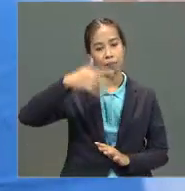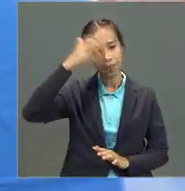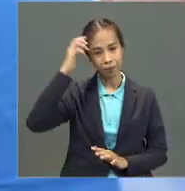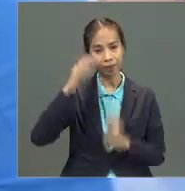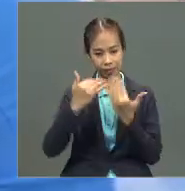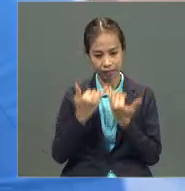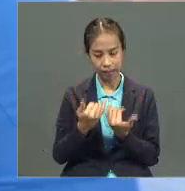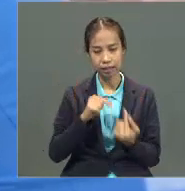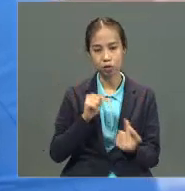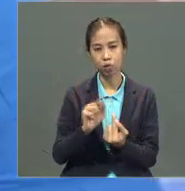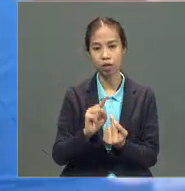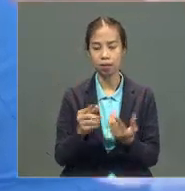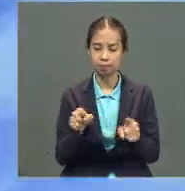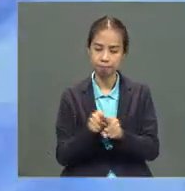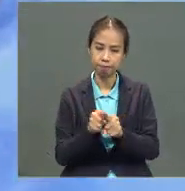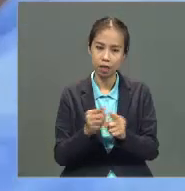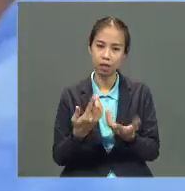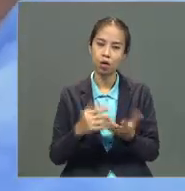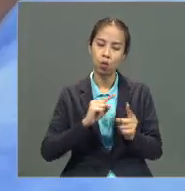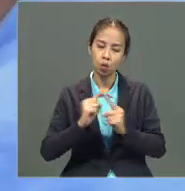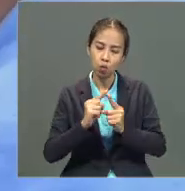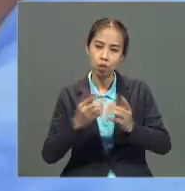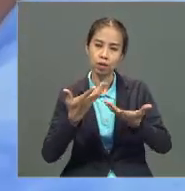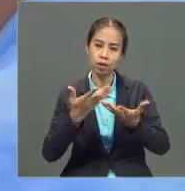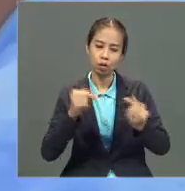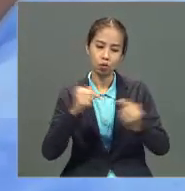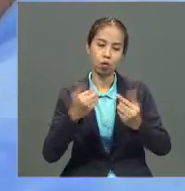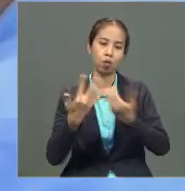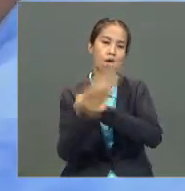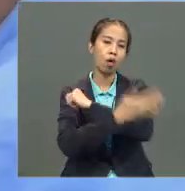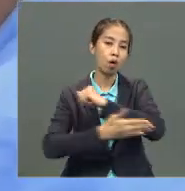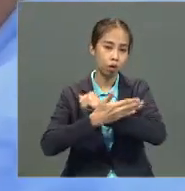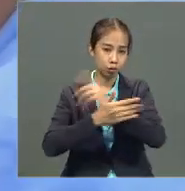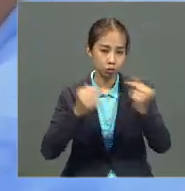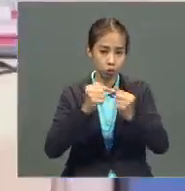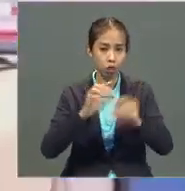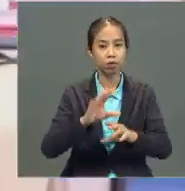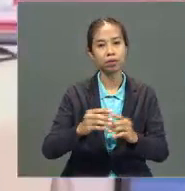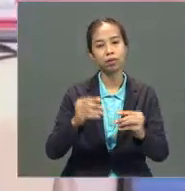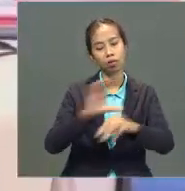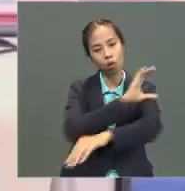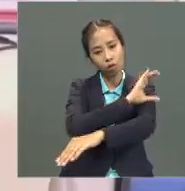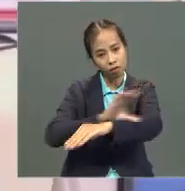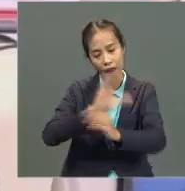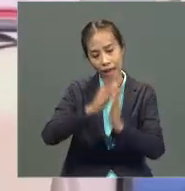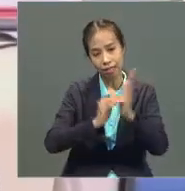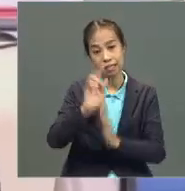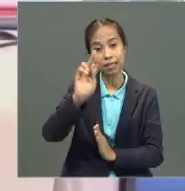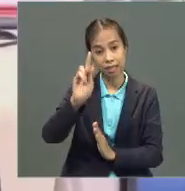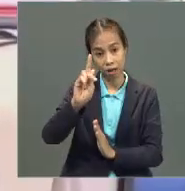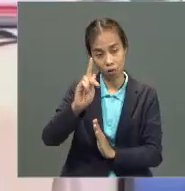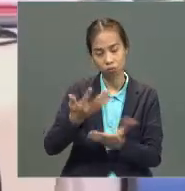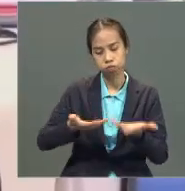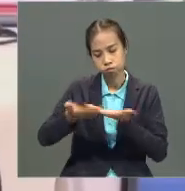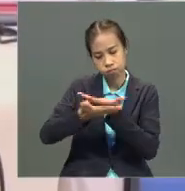ลการเจรจาและเห็นชอบร่างสัญญาร่วมลงทุนโครงการรถไฟฟ้าสายสีเขียวให้กับบริษัท BTS Group Holding จำกัดมหาช